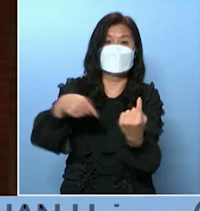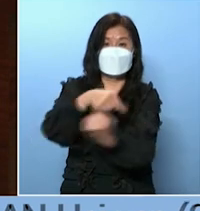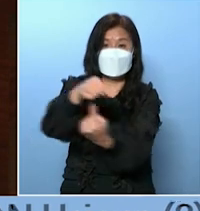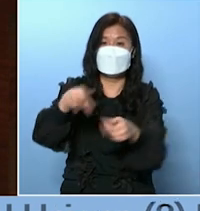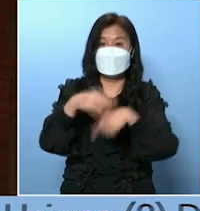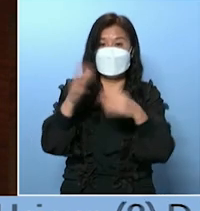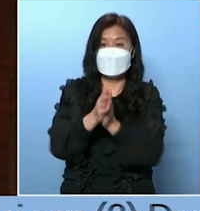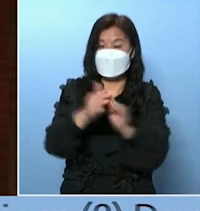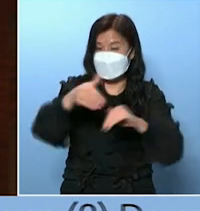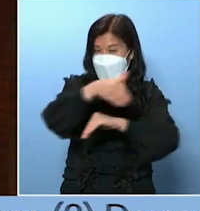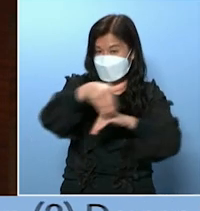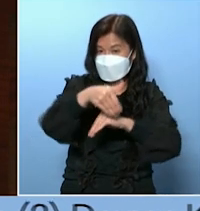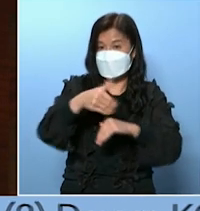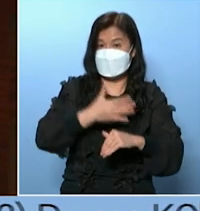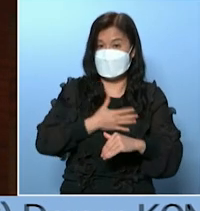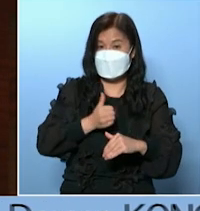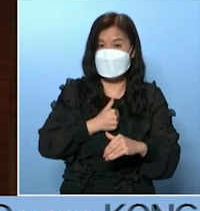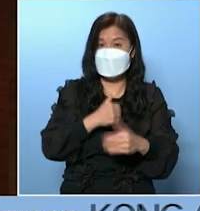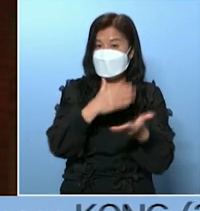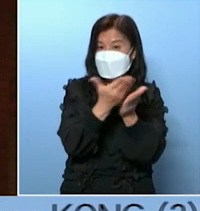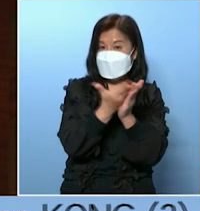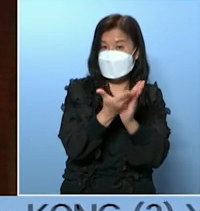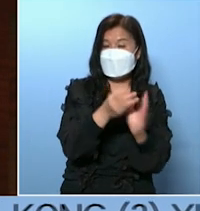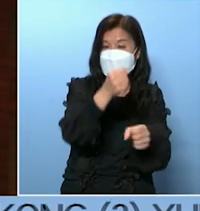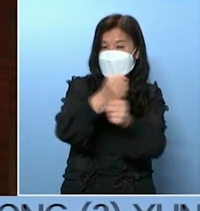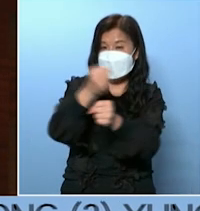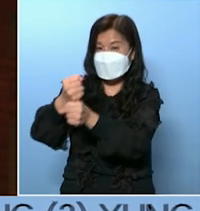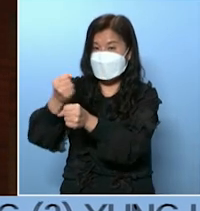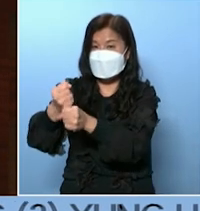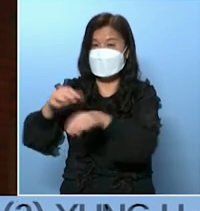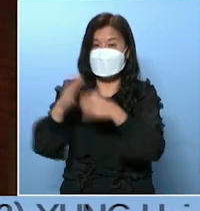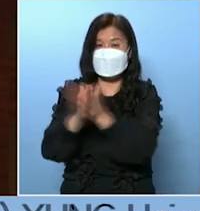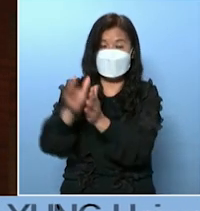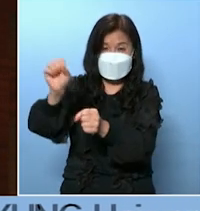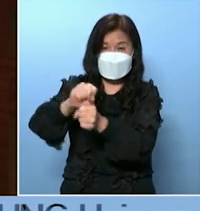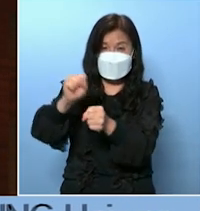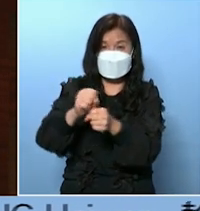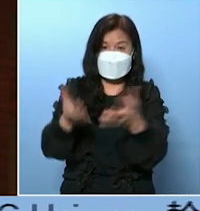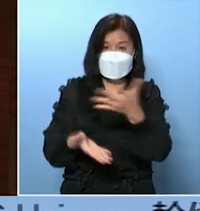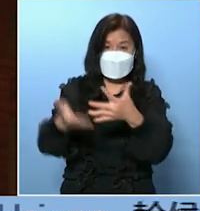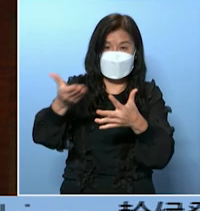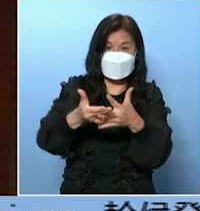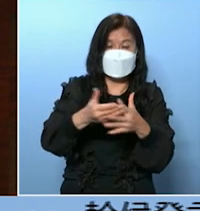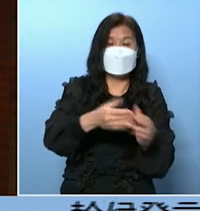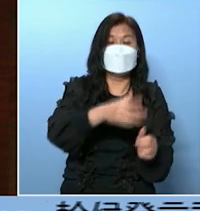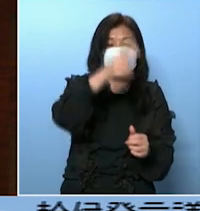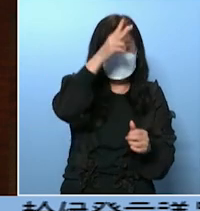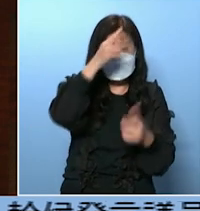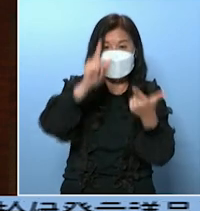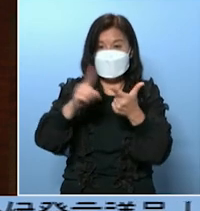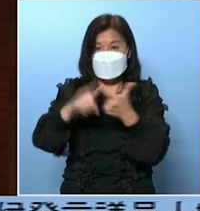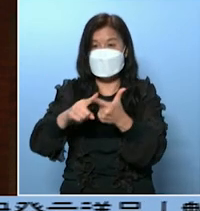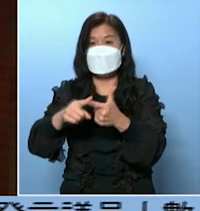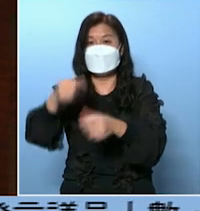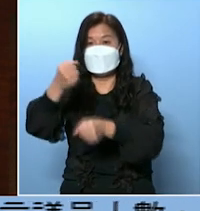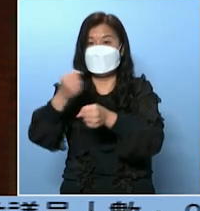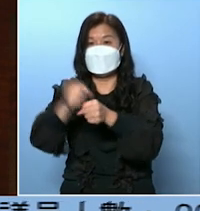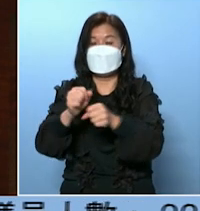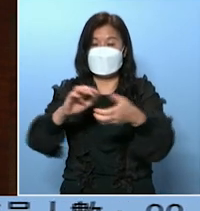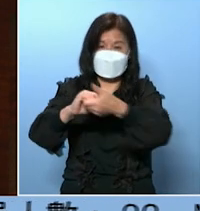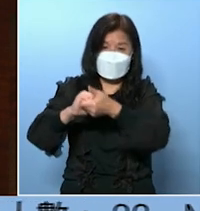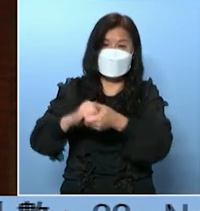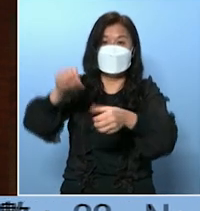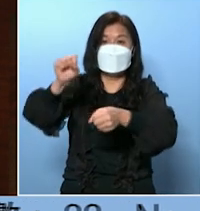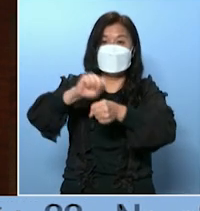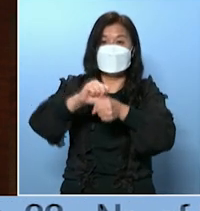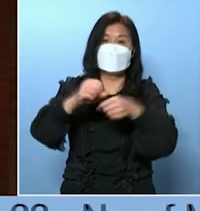策略性地刺激不同產業的增長，以及是提供官產學研等方面的綜合配套，加